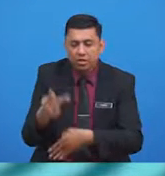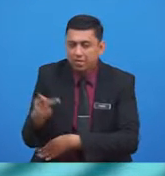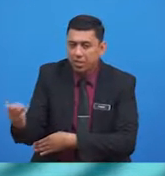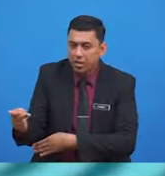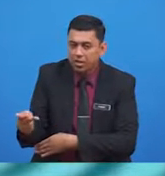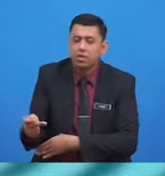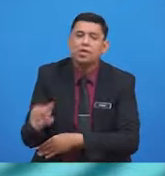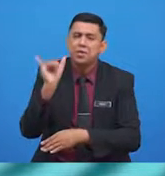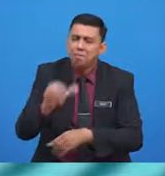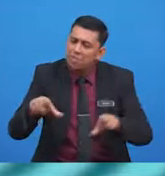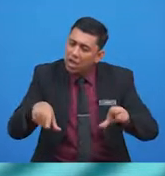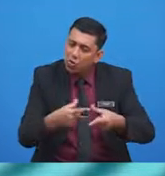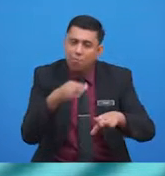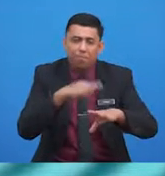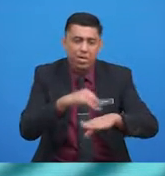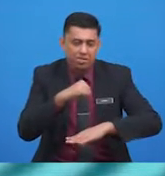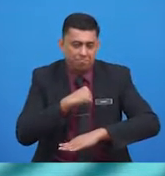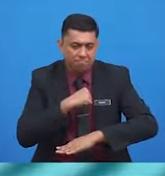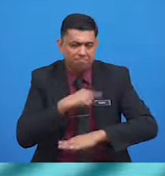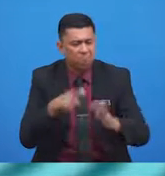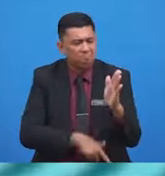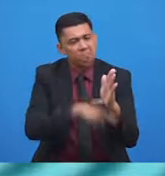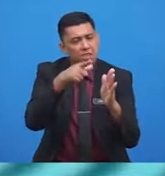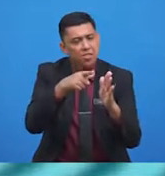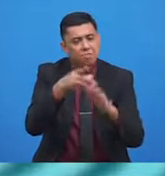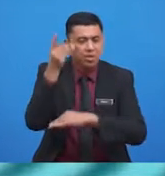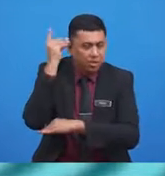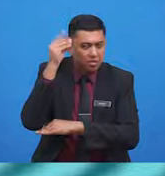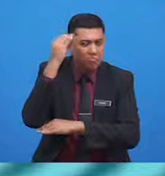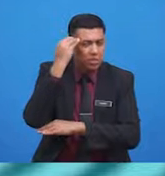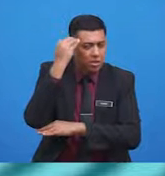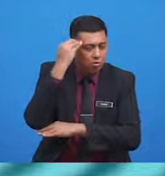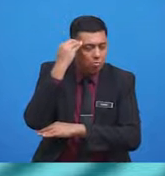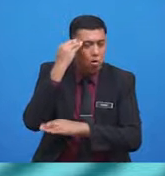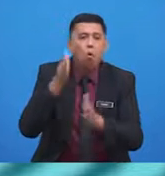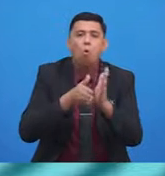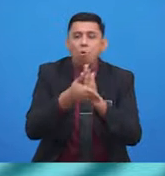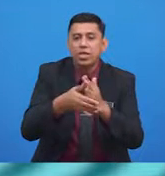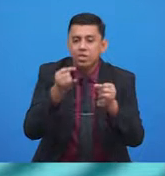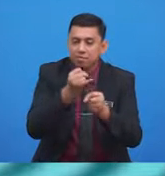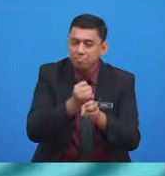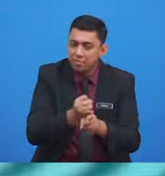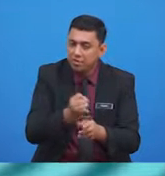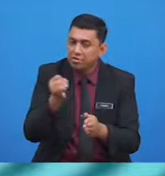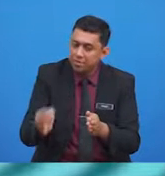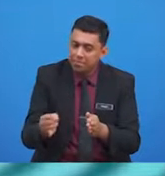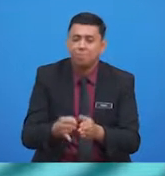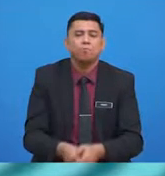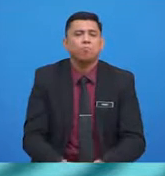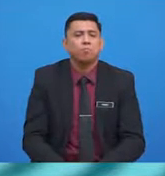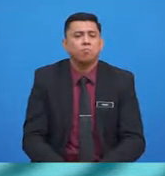berlaku pada diri kita akan terlebih dahulu diketahui oleh jiran. Oleh itu,